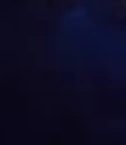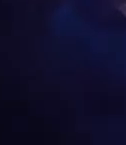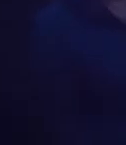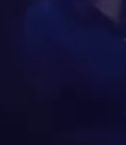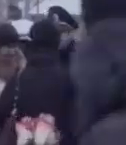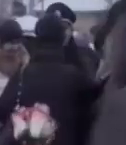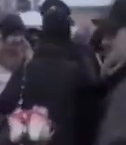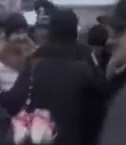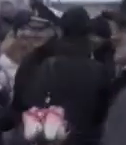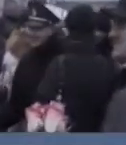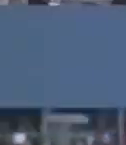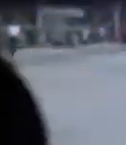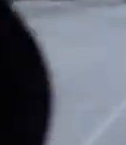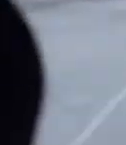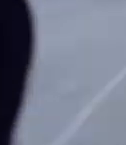Музика